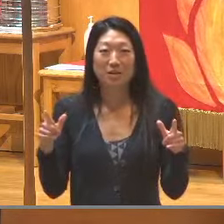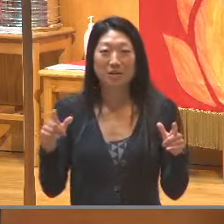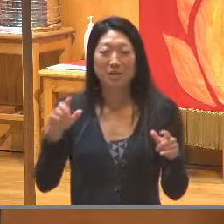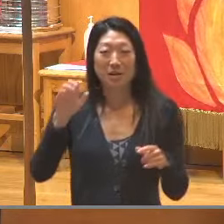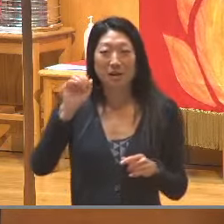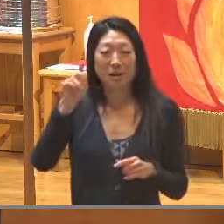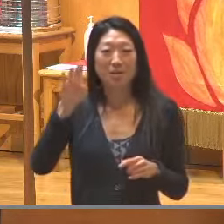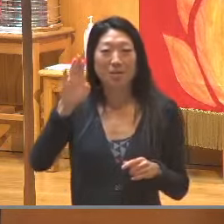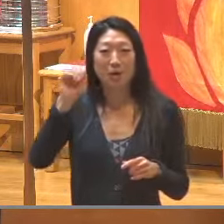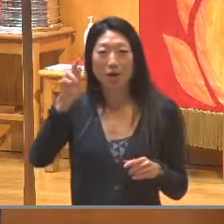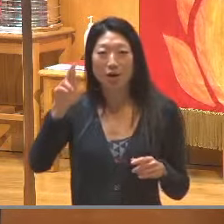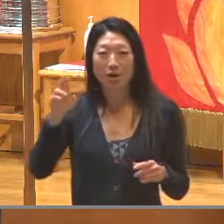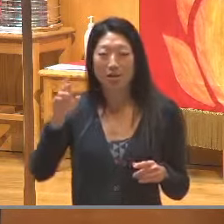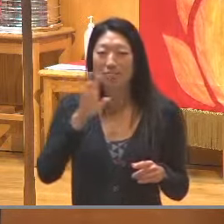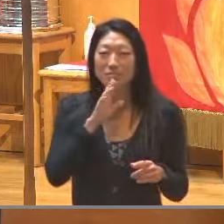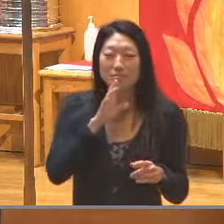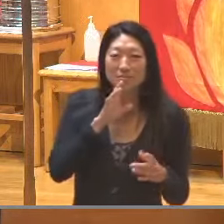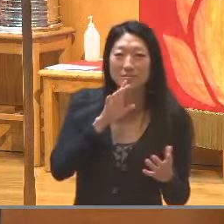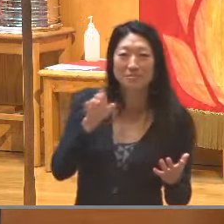Abakabar. Kabar baik?